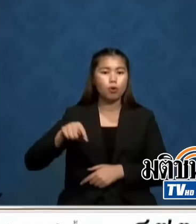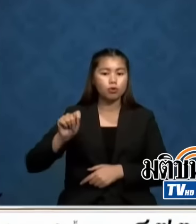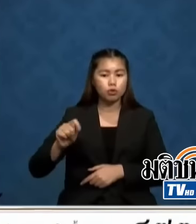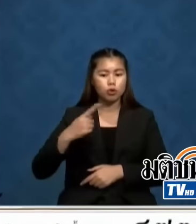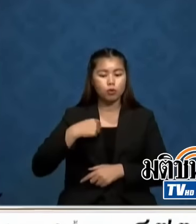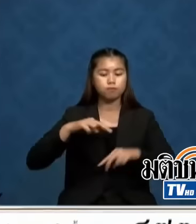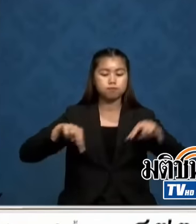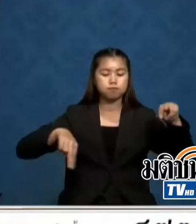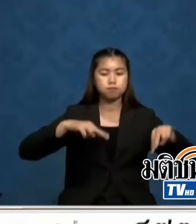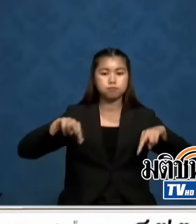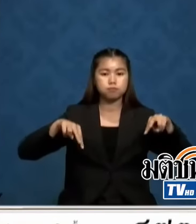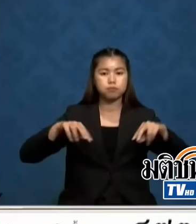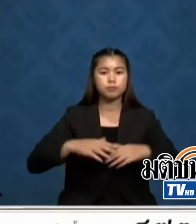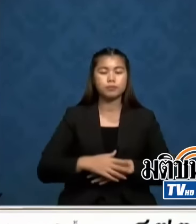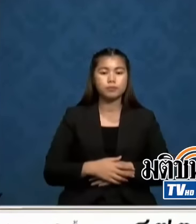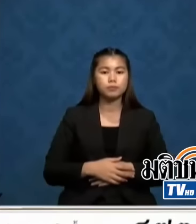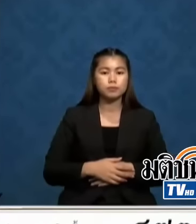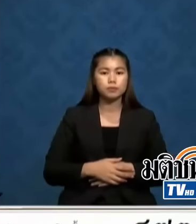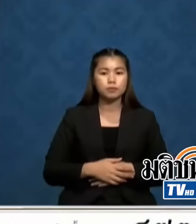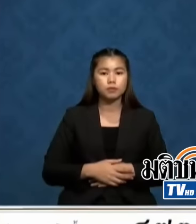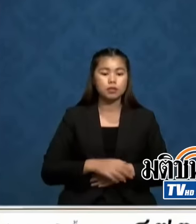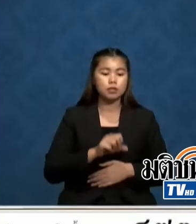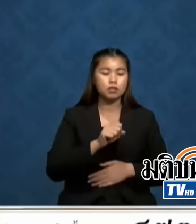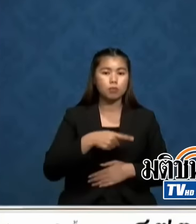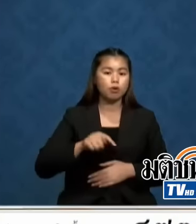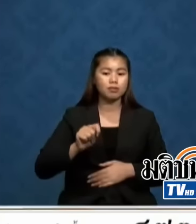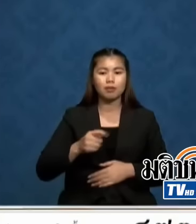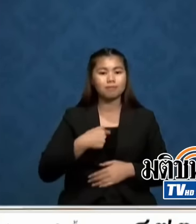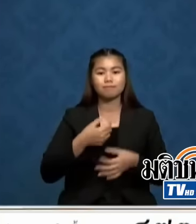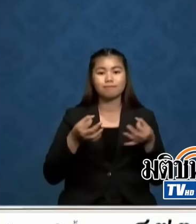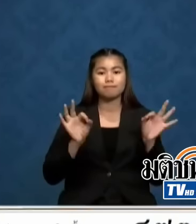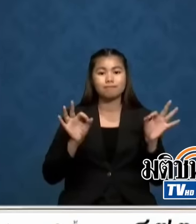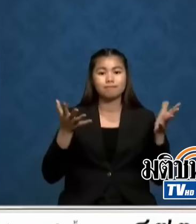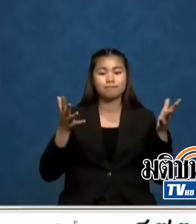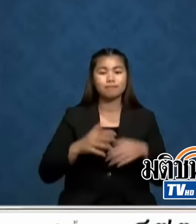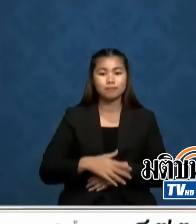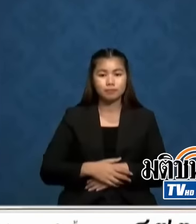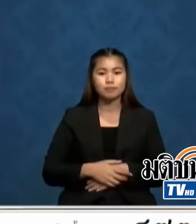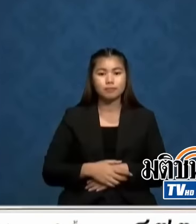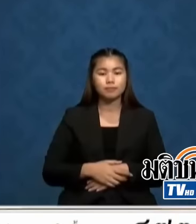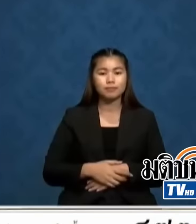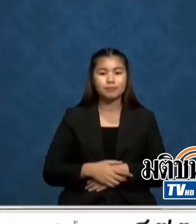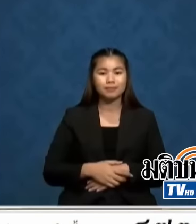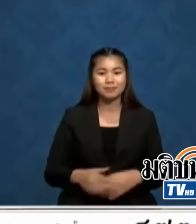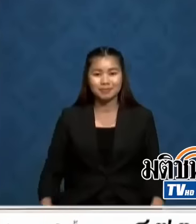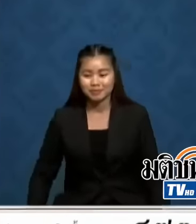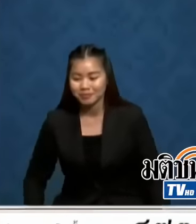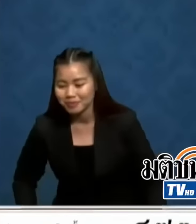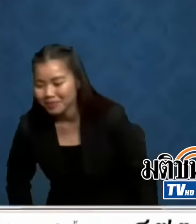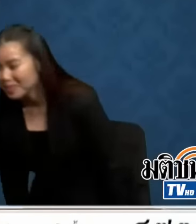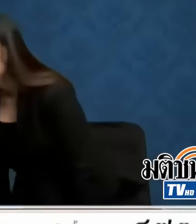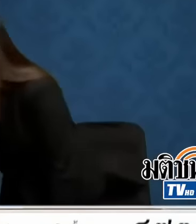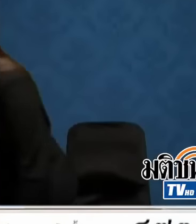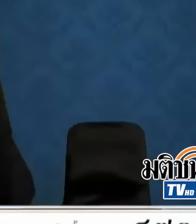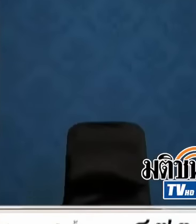คนคุมอีกครั้งหนึ่งนะครับสบตไม่มีอิสระอีกประเด็นนึงก็คือว่าตามคำสั่ง